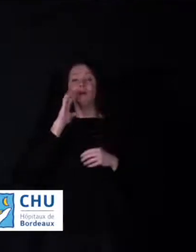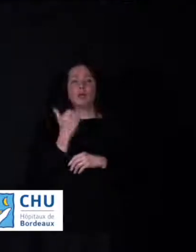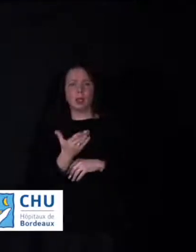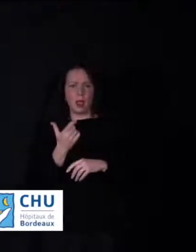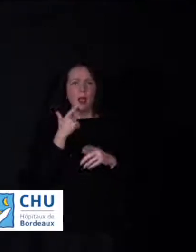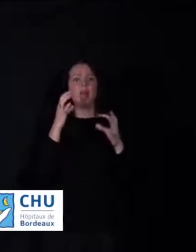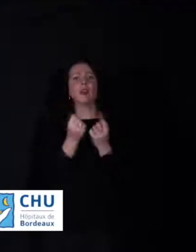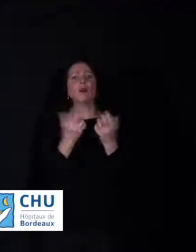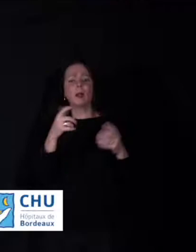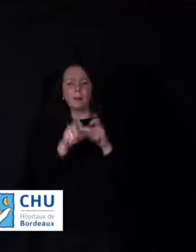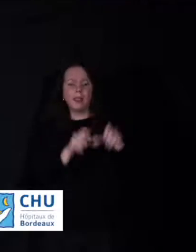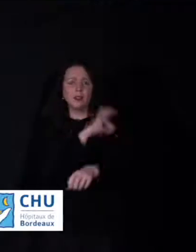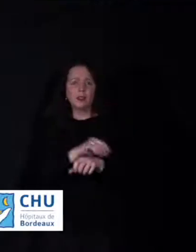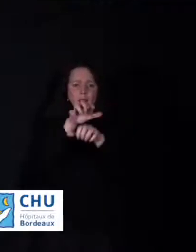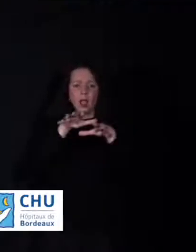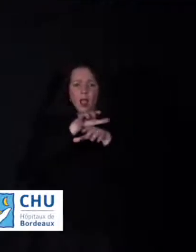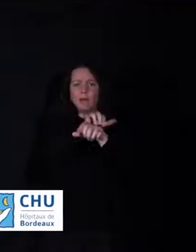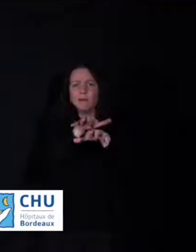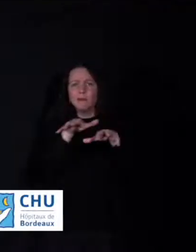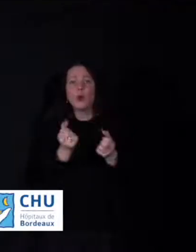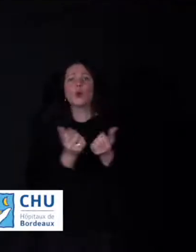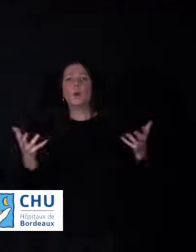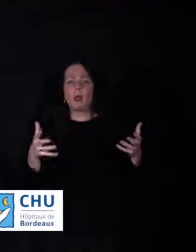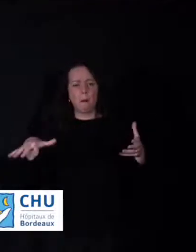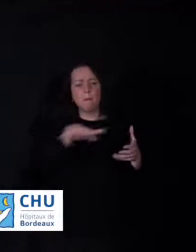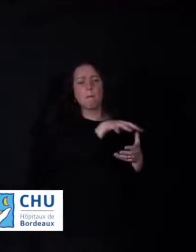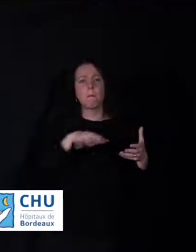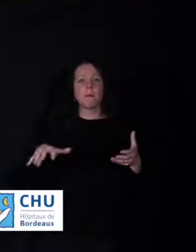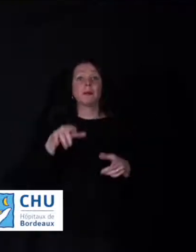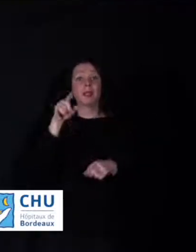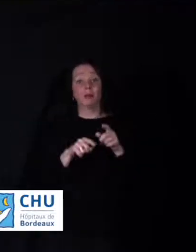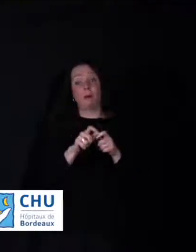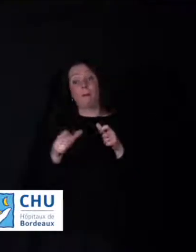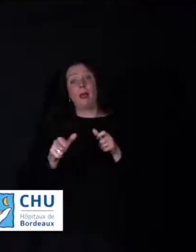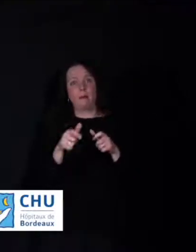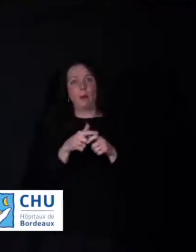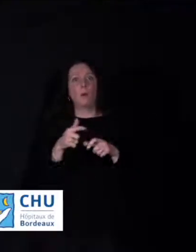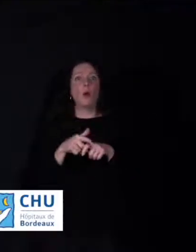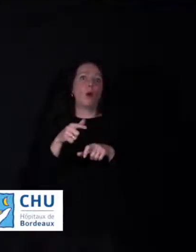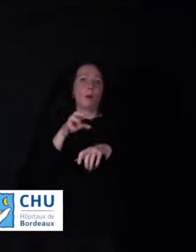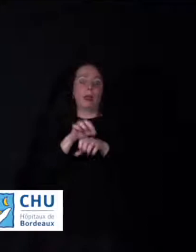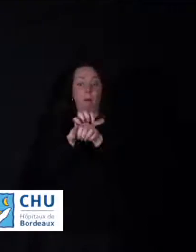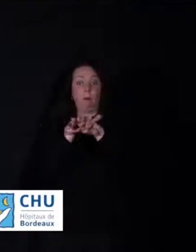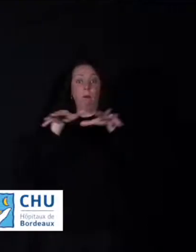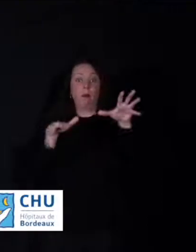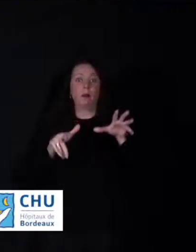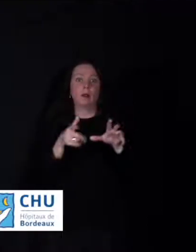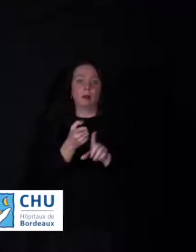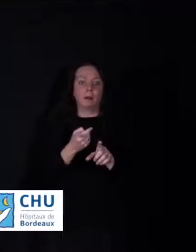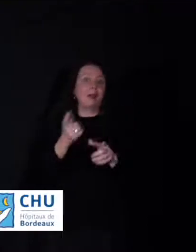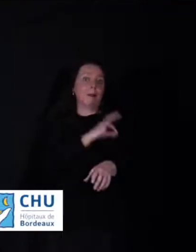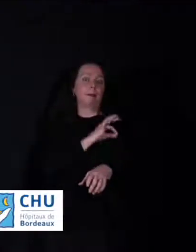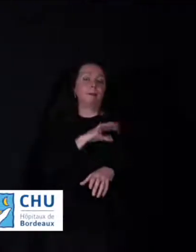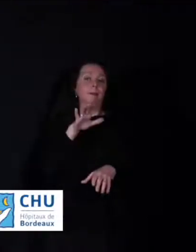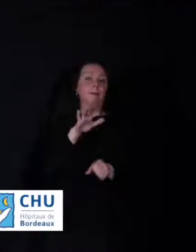couvertures vaccinales assez hétérogènes, à l'origine parfois de bouffées épidémiques. Et donc, il a été décidé d'opérer